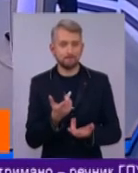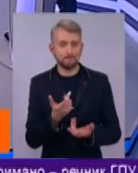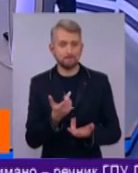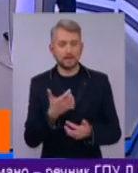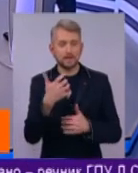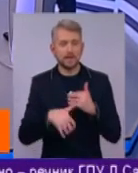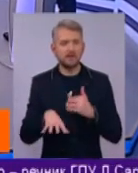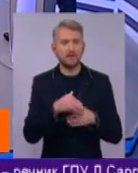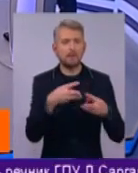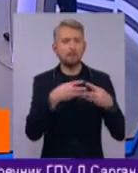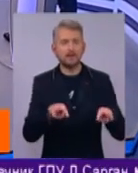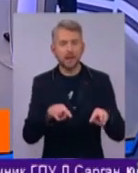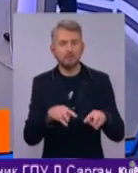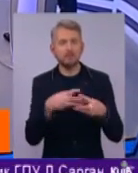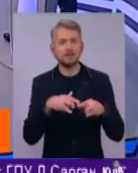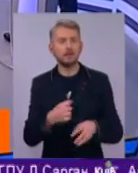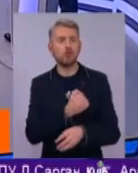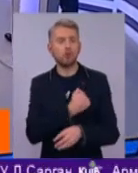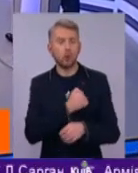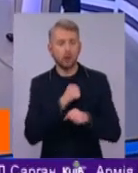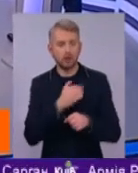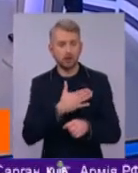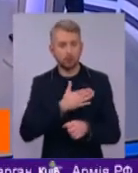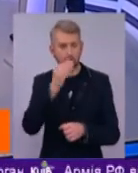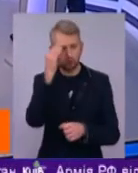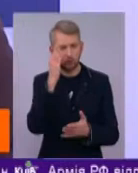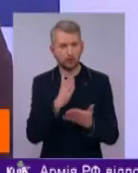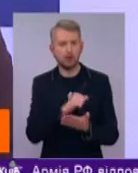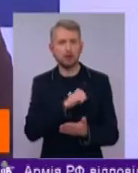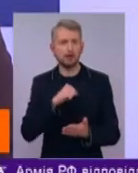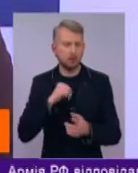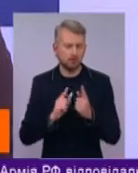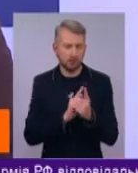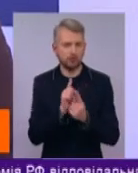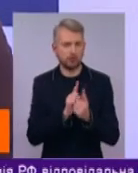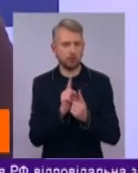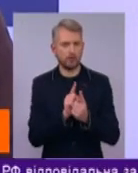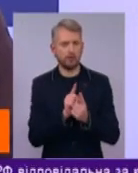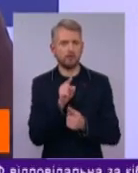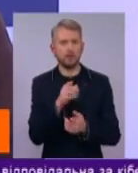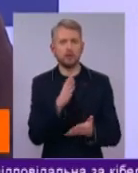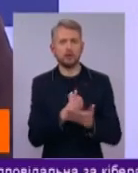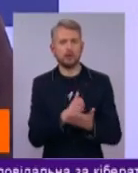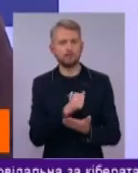серед всіх міністерств, Міністерство оборони, на мою думку, воно є найреформованішим. Воно є